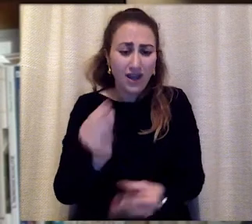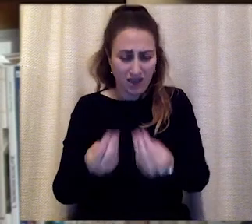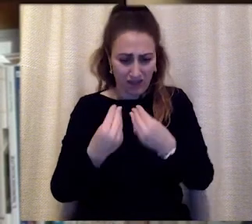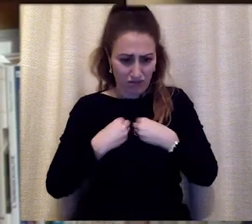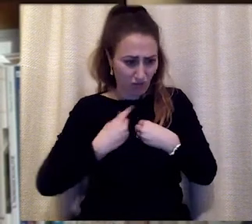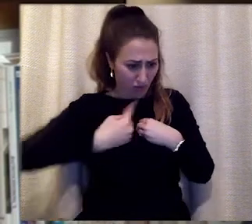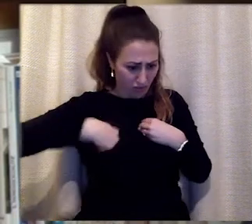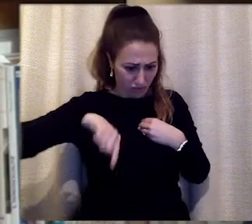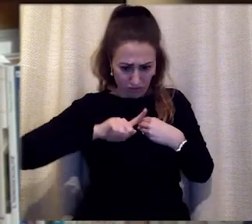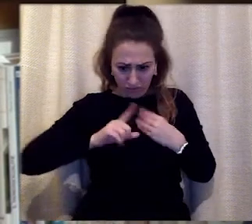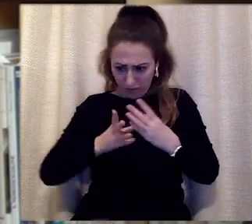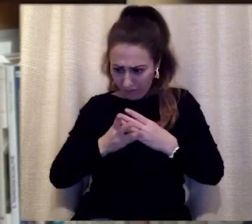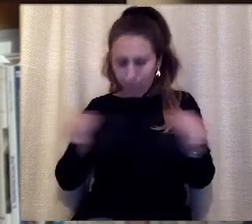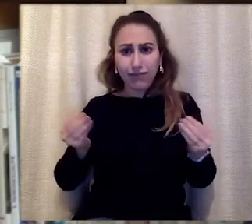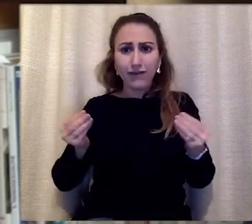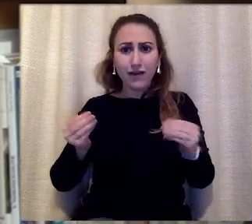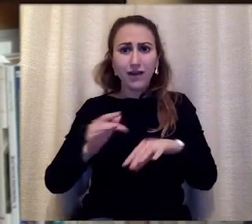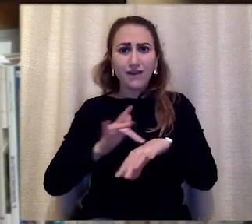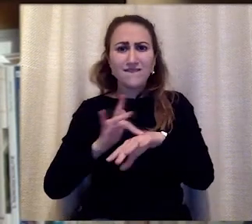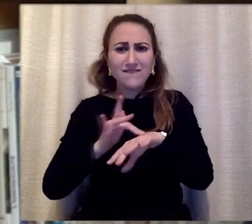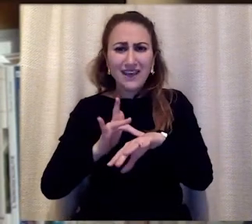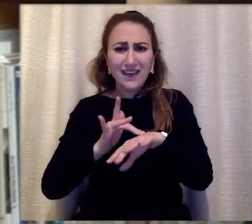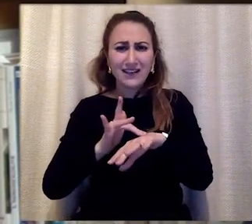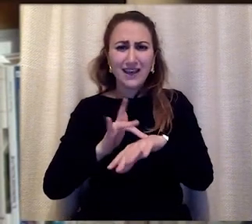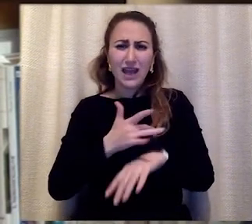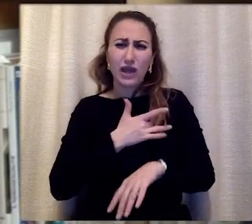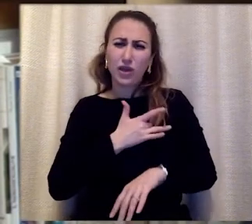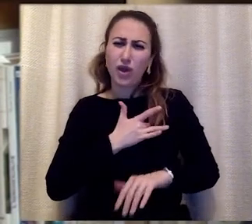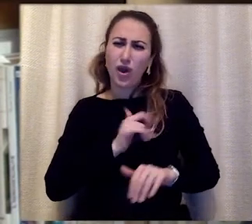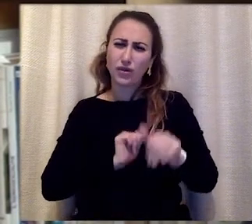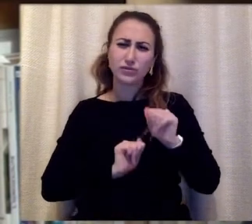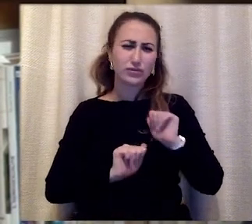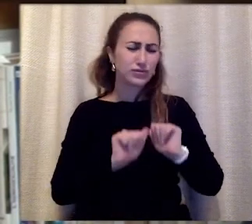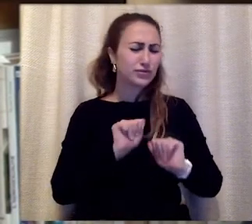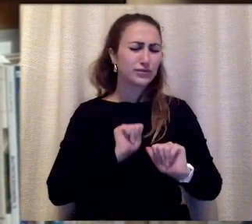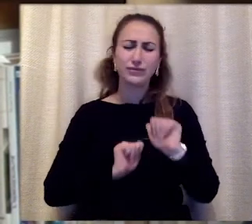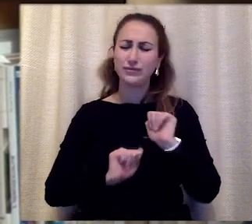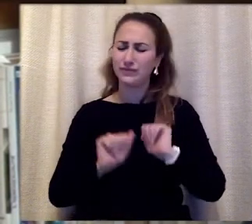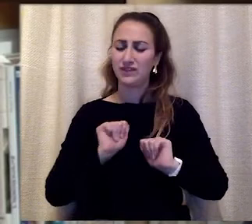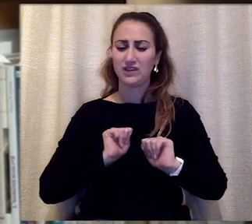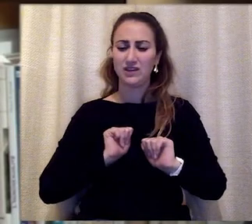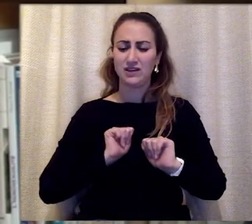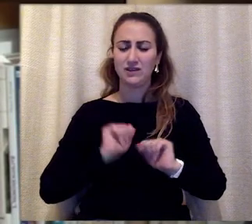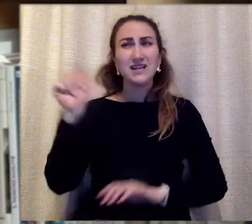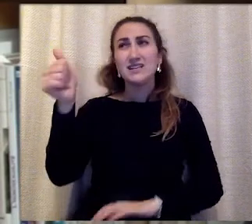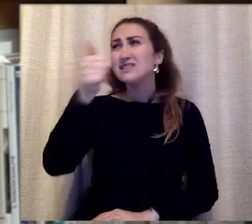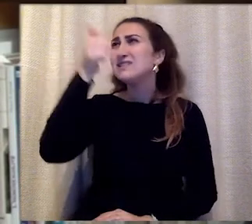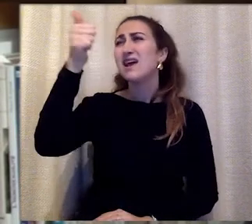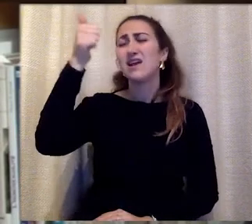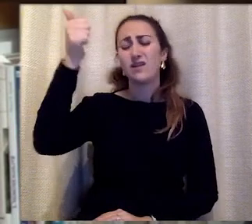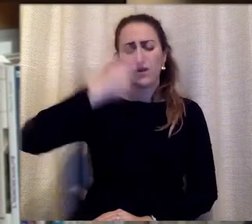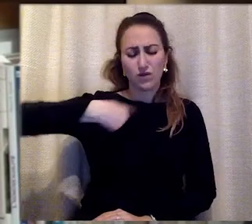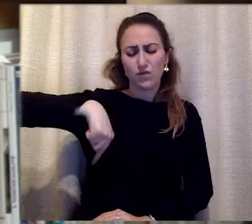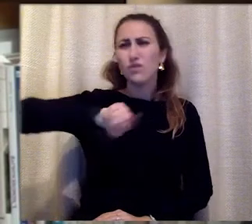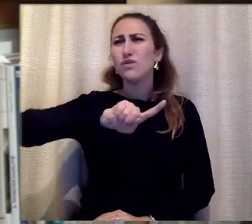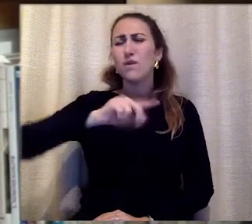Seigneur, tu vois la souffrance que cela amène dans nos cœurs. Seigneur, nous avons besoin de ta consolation ce